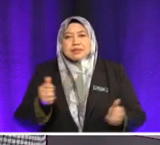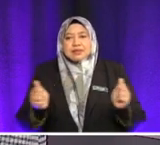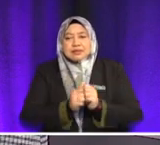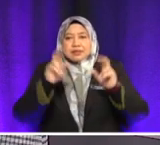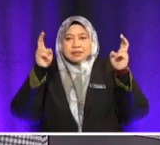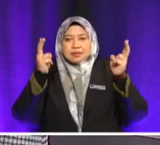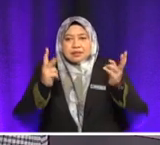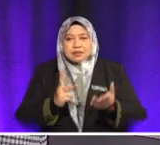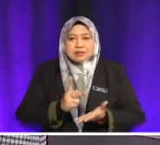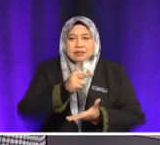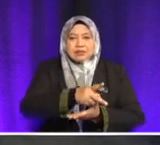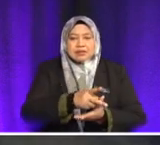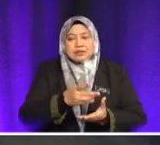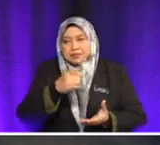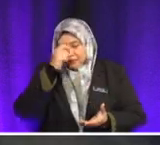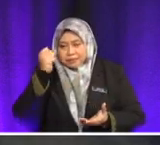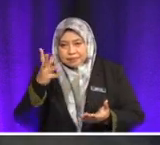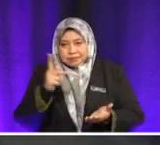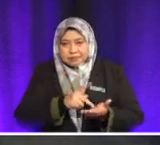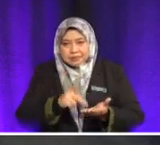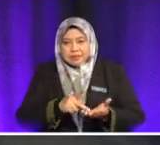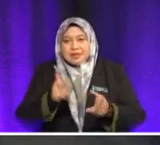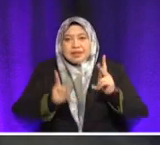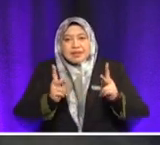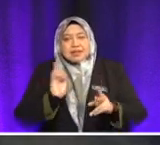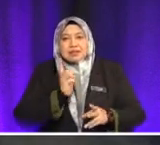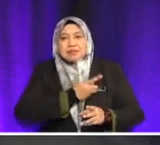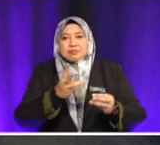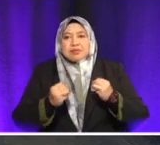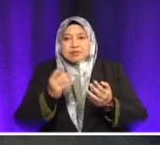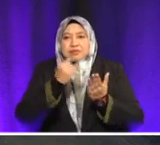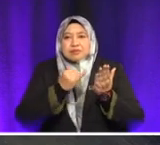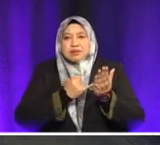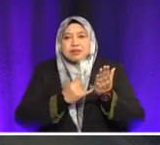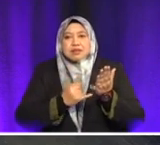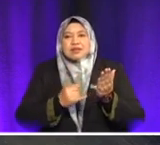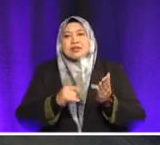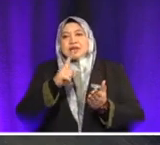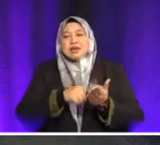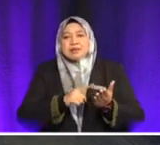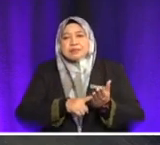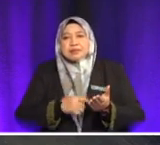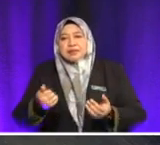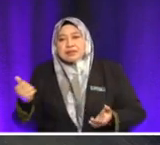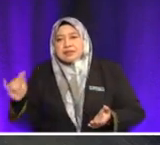sebab tak ada perkiraan Baiklah kita perlukan alat-alatnya seperti kompos